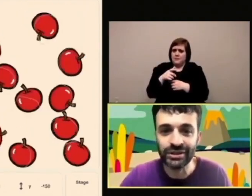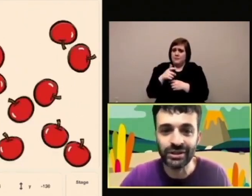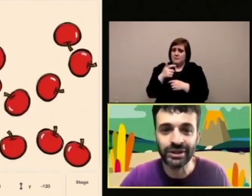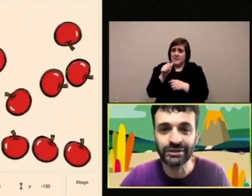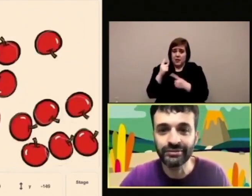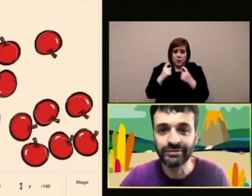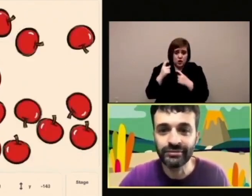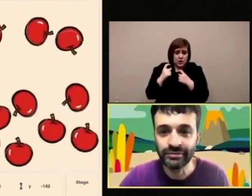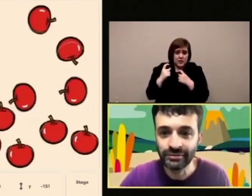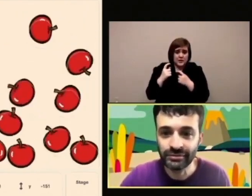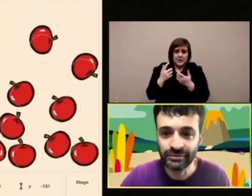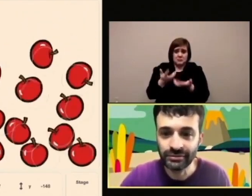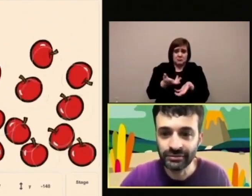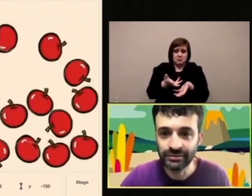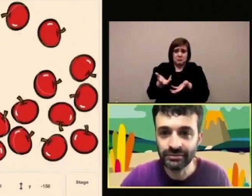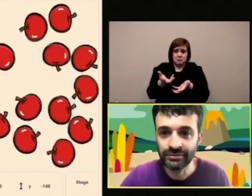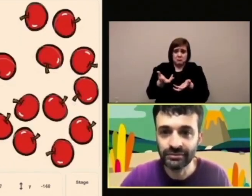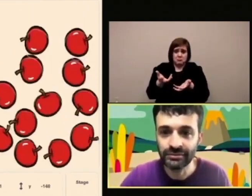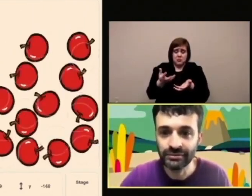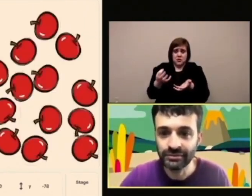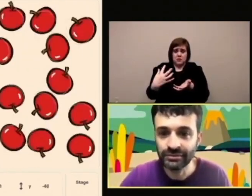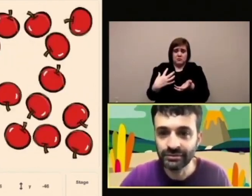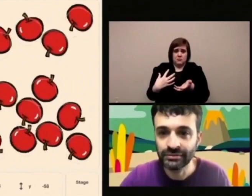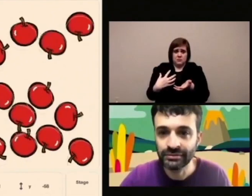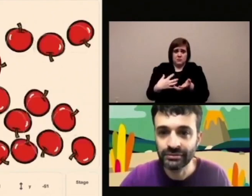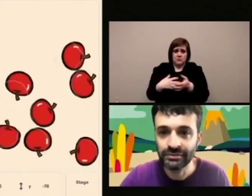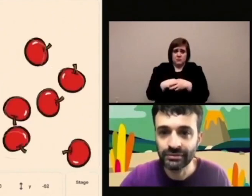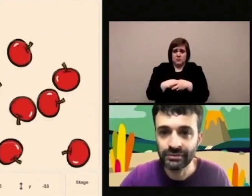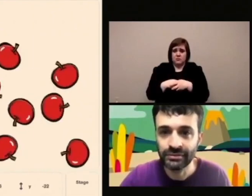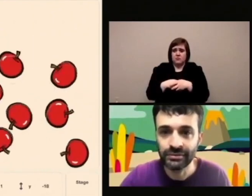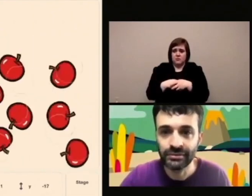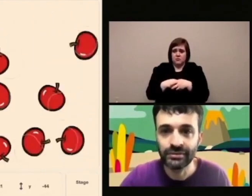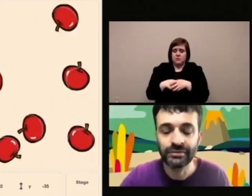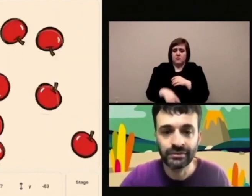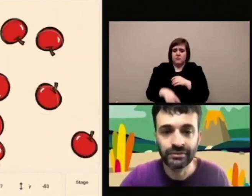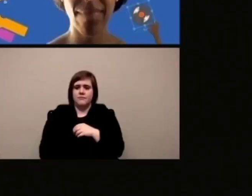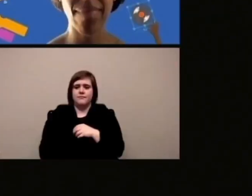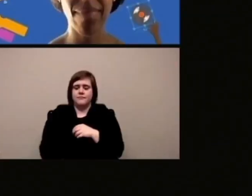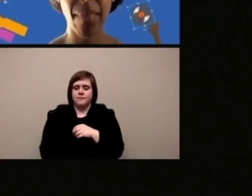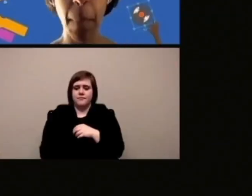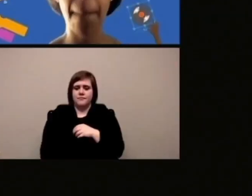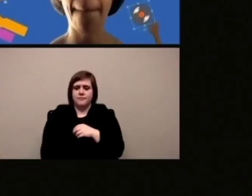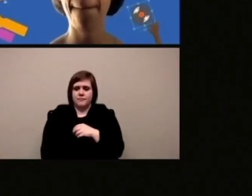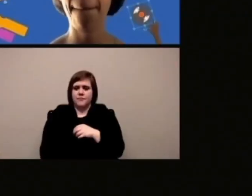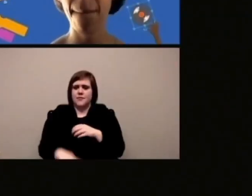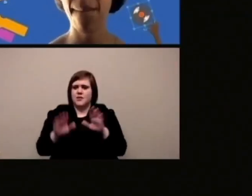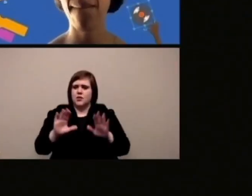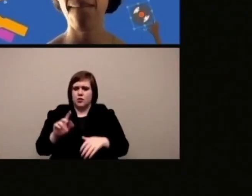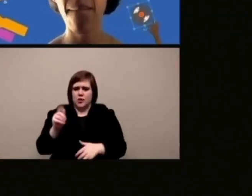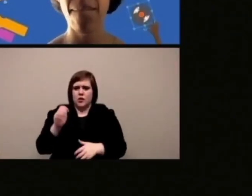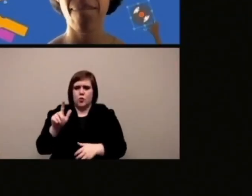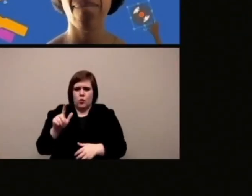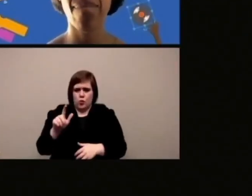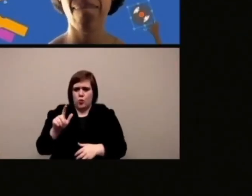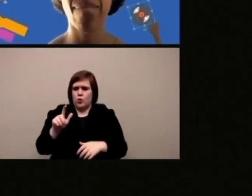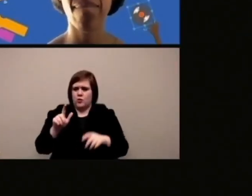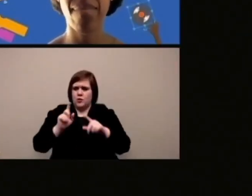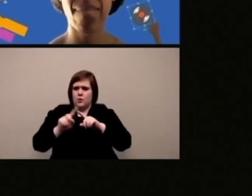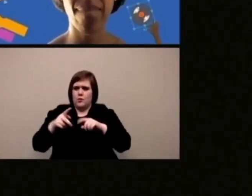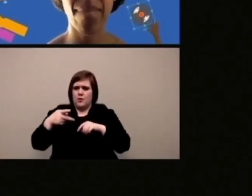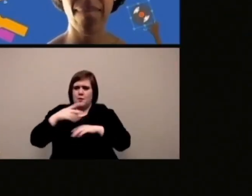どうですか皆様パンネルの皆様何か質問ありますか何かシェアしたいと思います